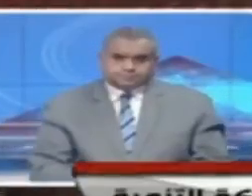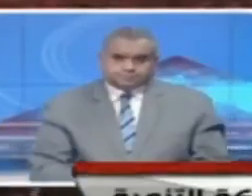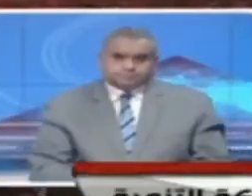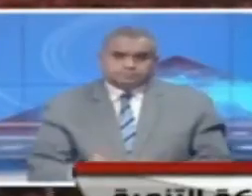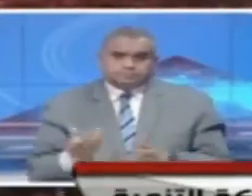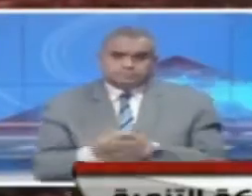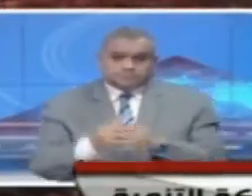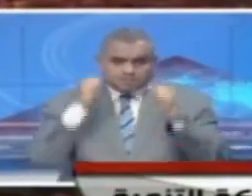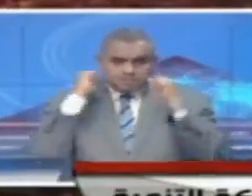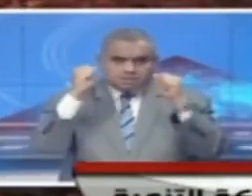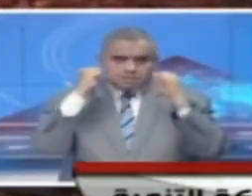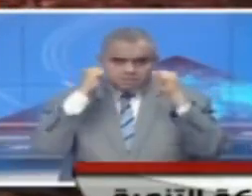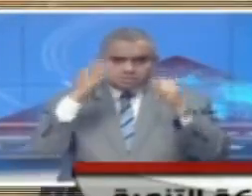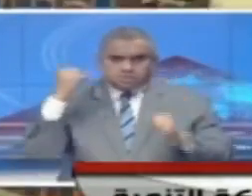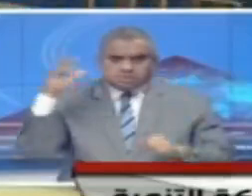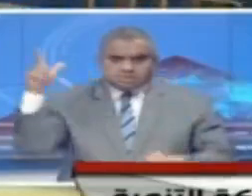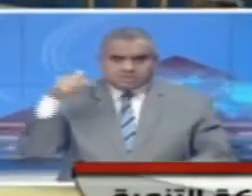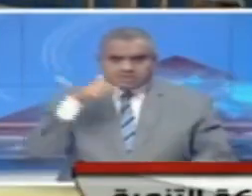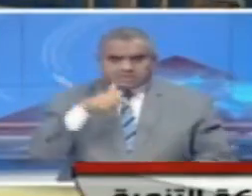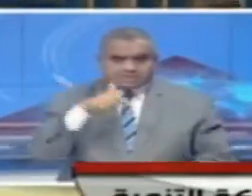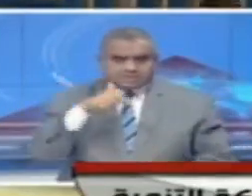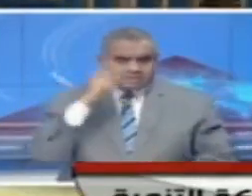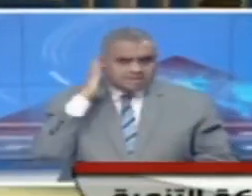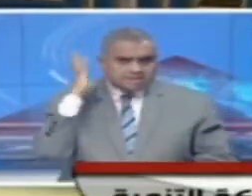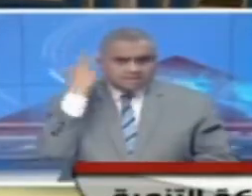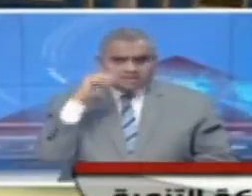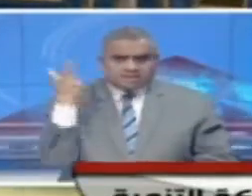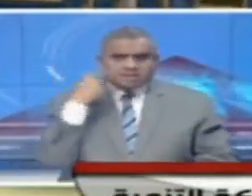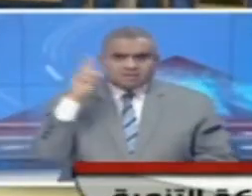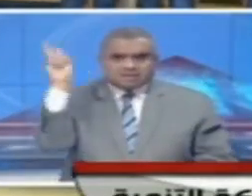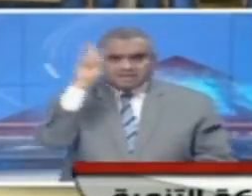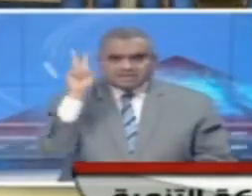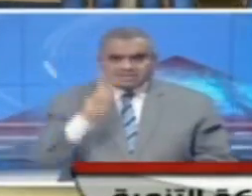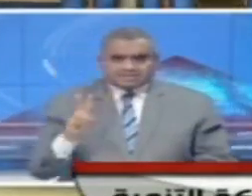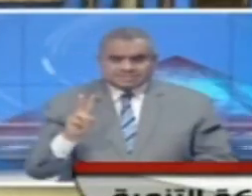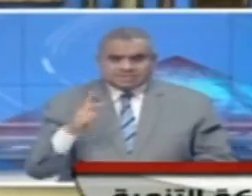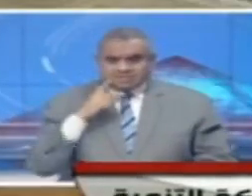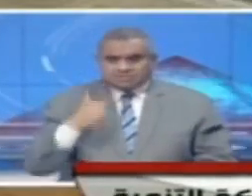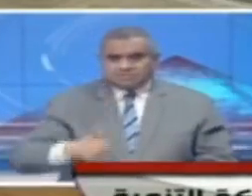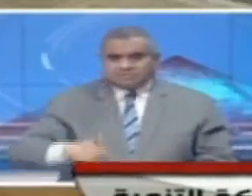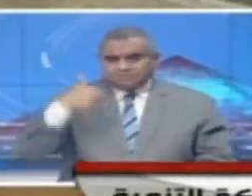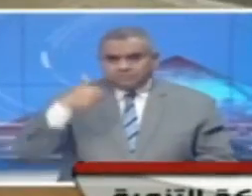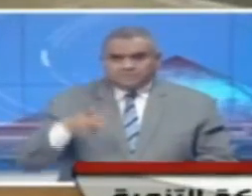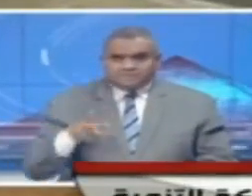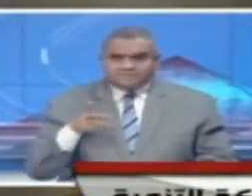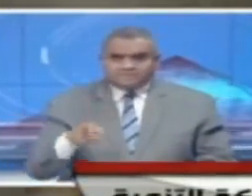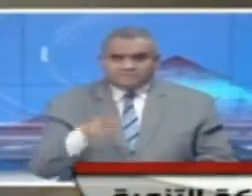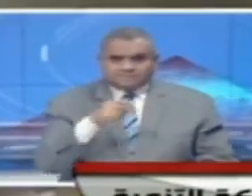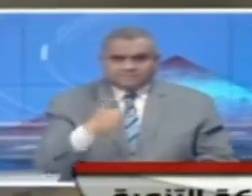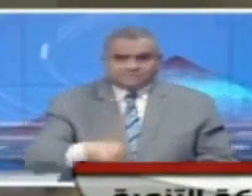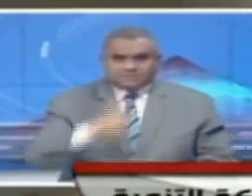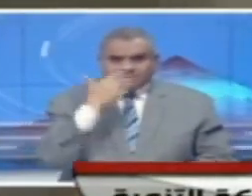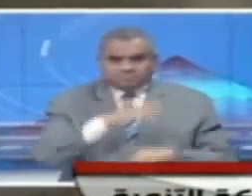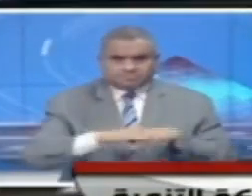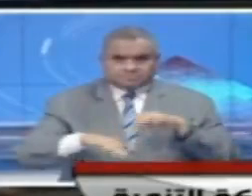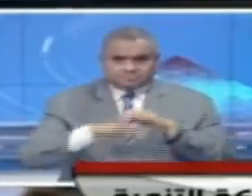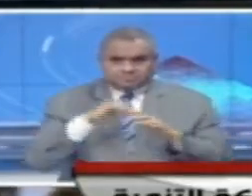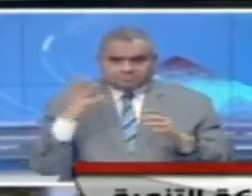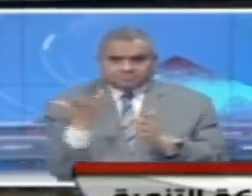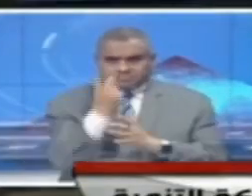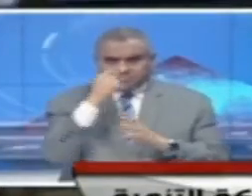ثورة 30 من يونيو كانت لسيناء بوابة فتحت لها لتتدفق أوجه